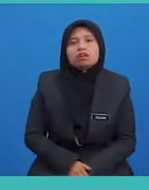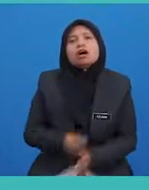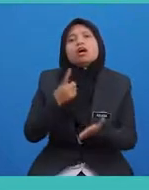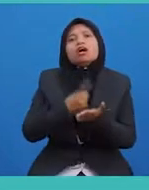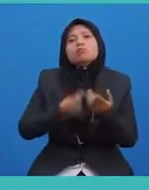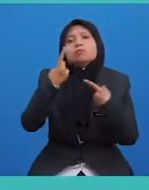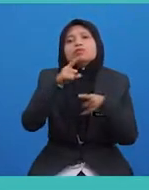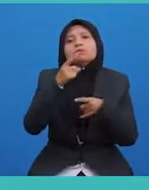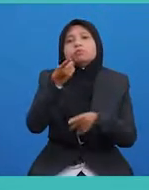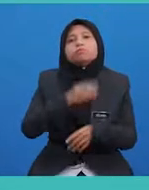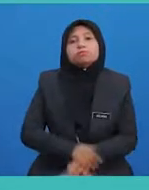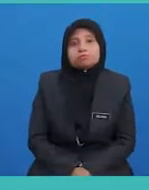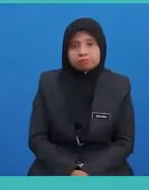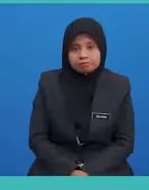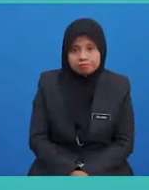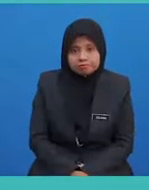kamu?